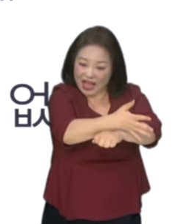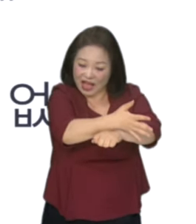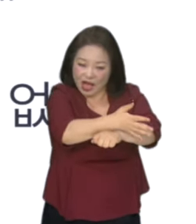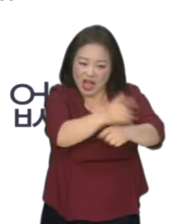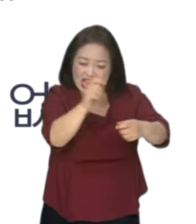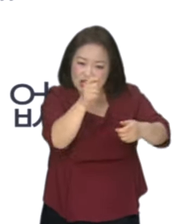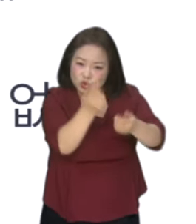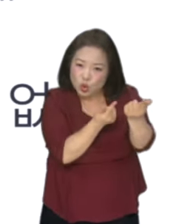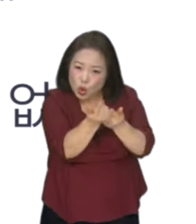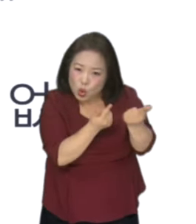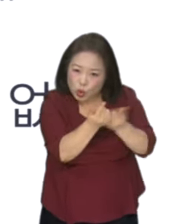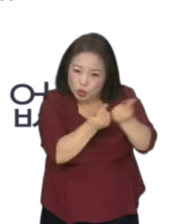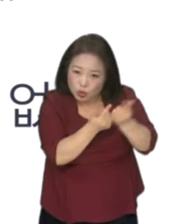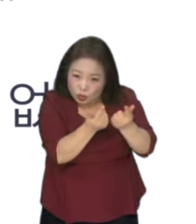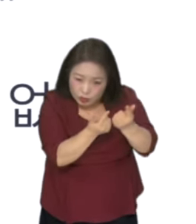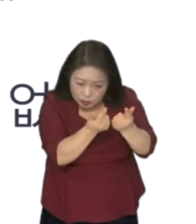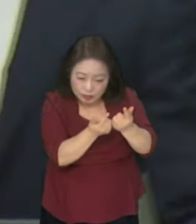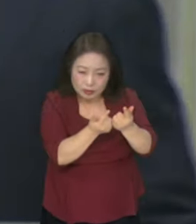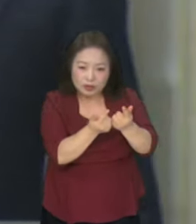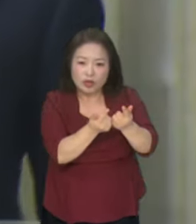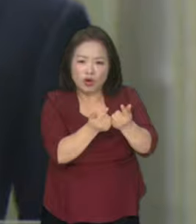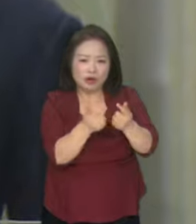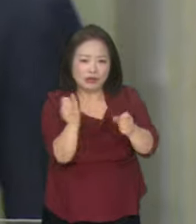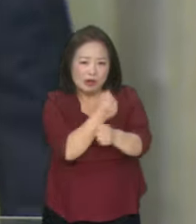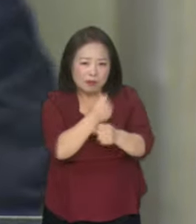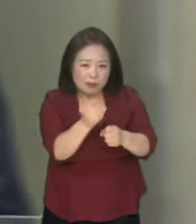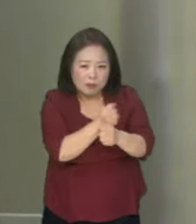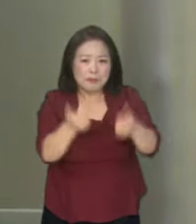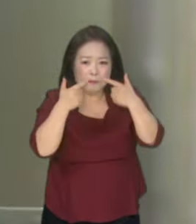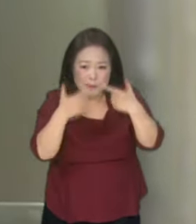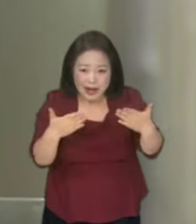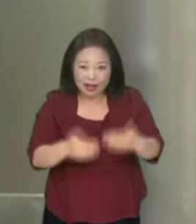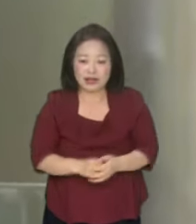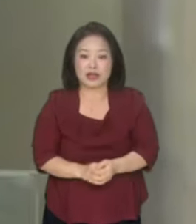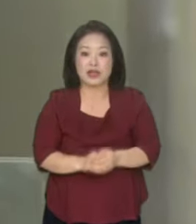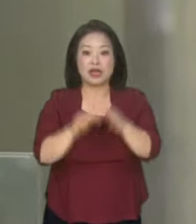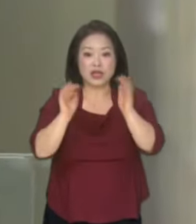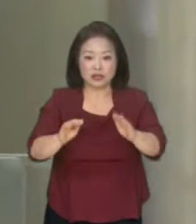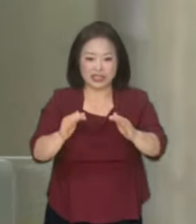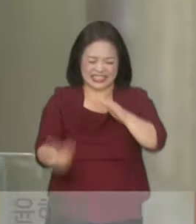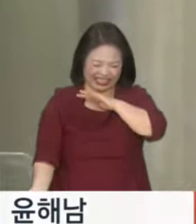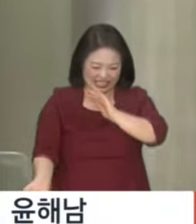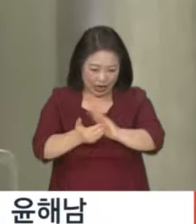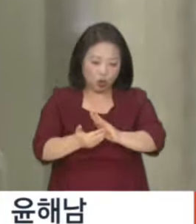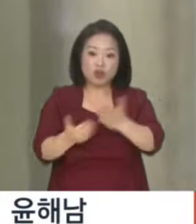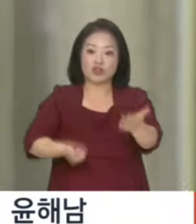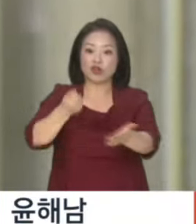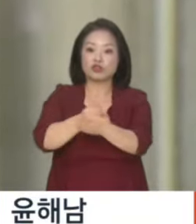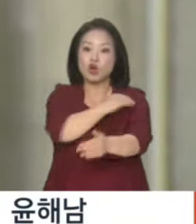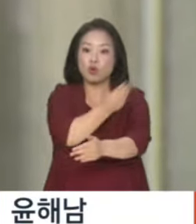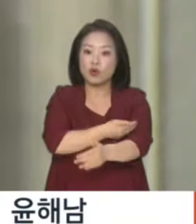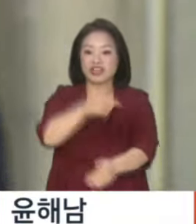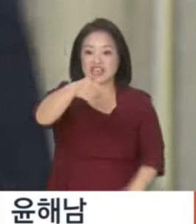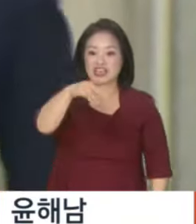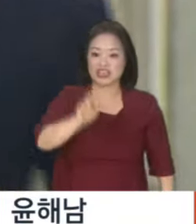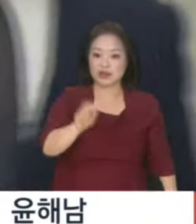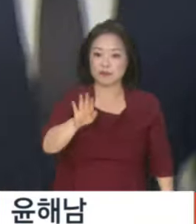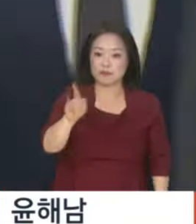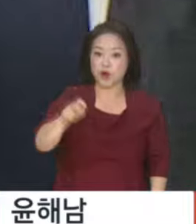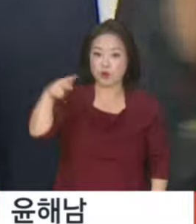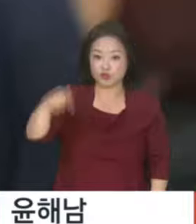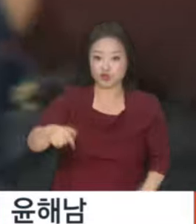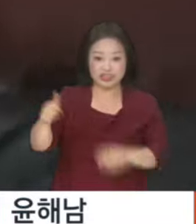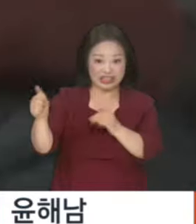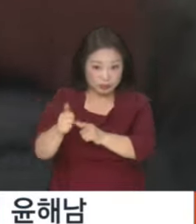시세 조종 양태가 확인됐다고 했습니다. 검찰은 최고 의사결정권자인 김 위원장이 시세 조종을